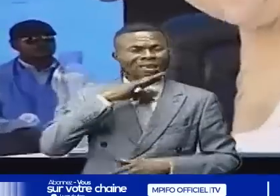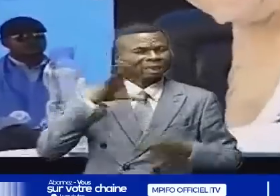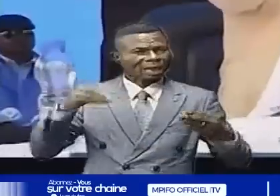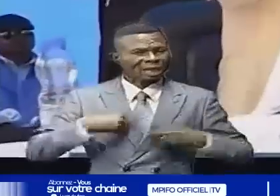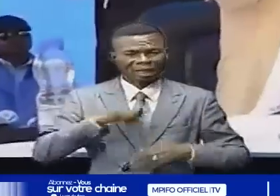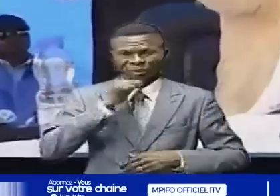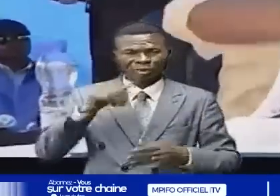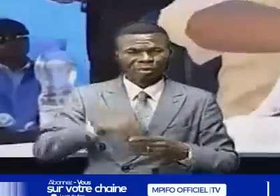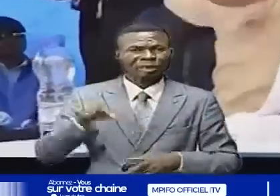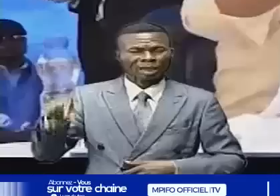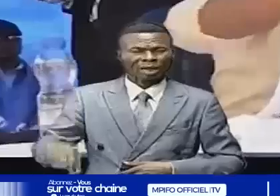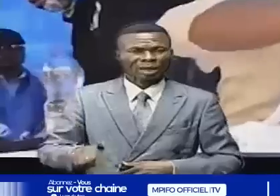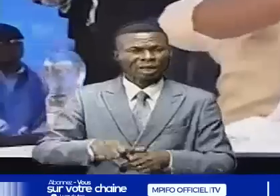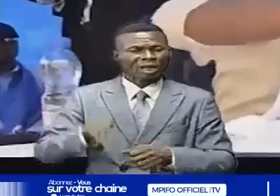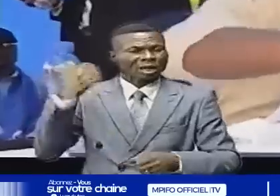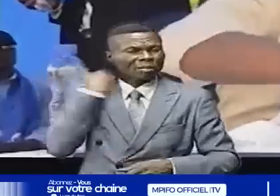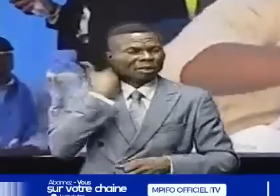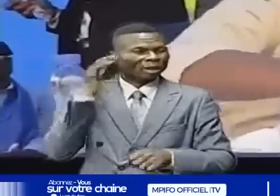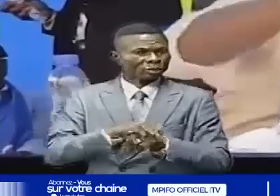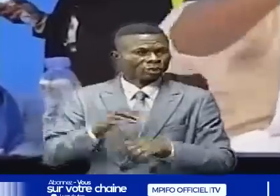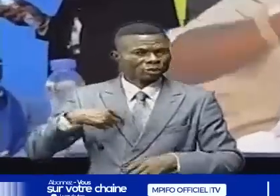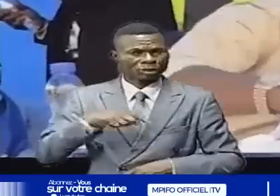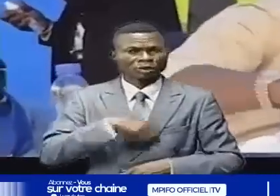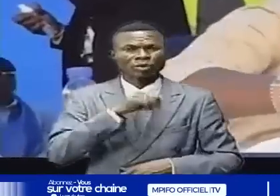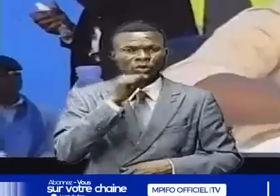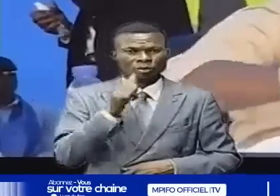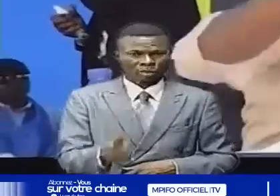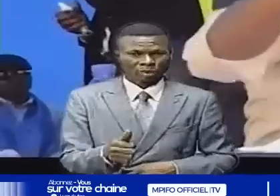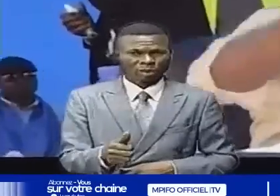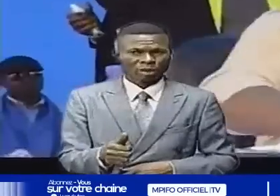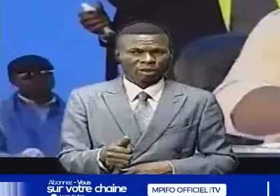quartiers pour éviter tant d'autres maladies.